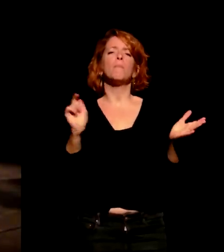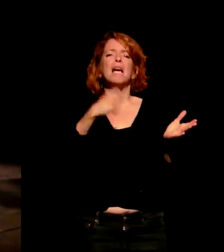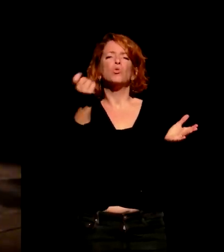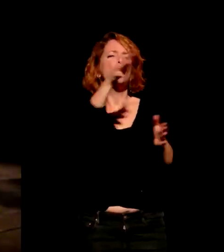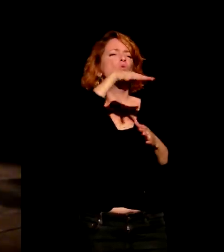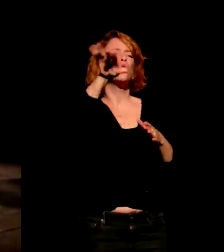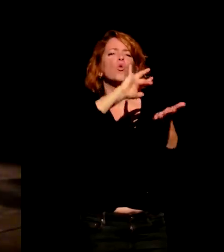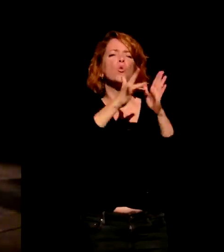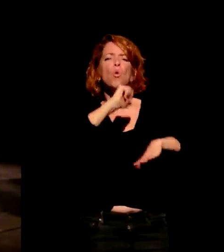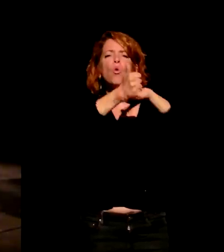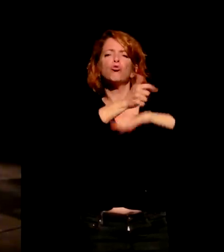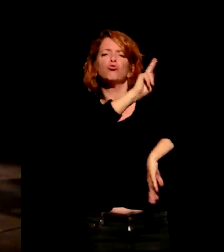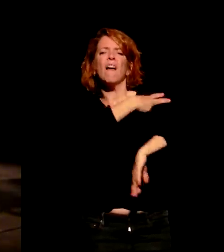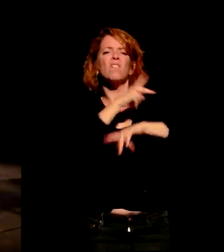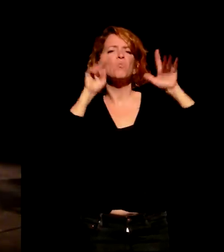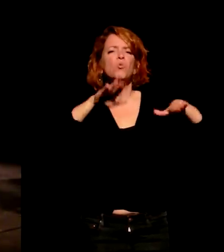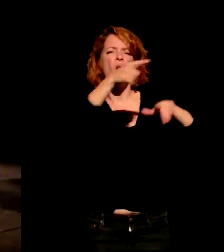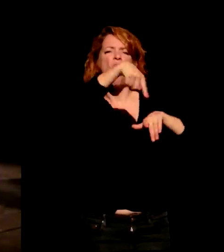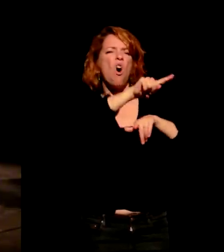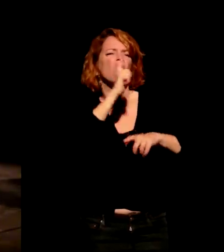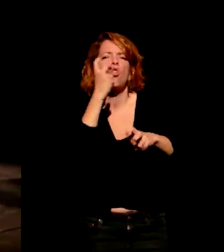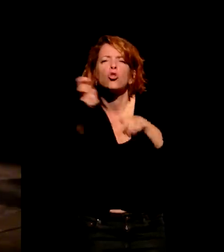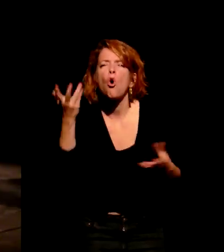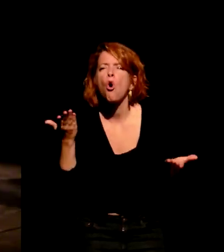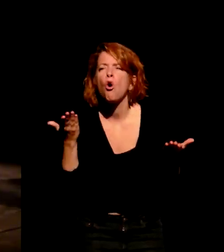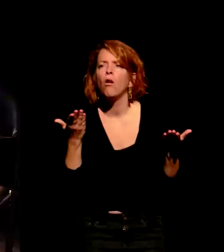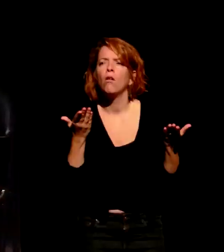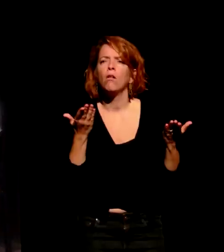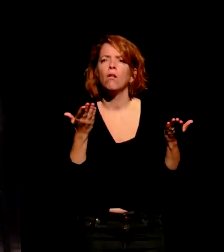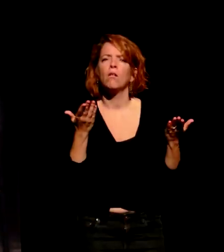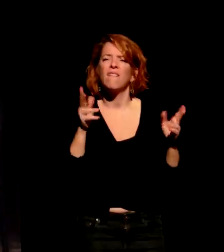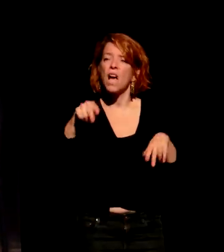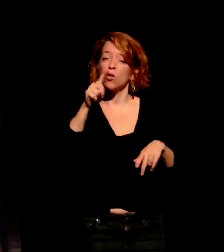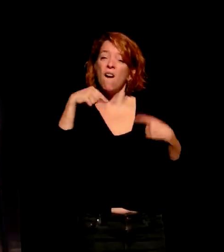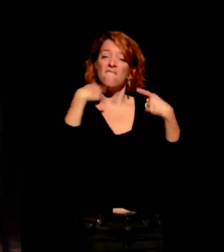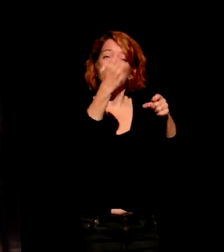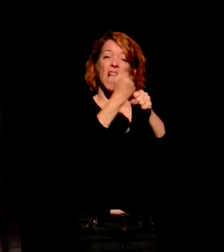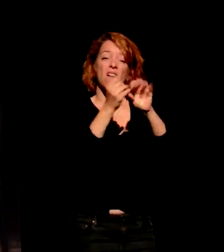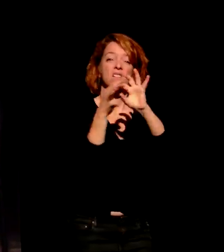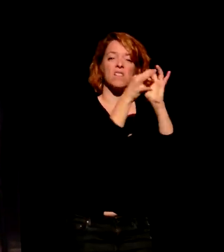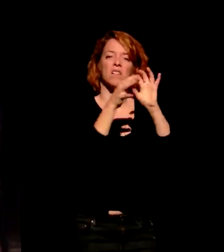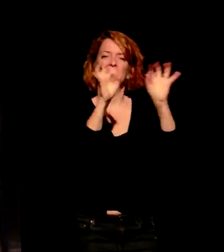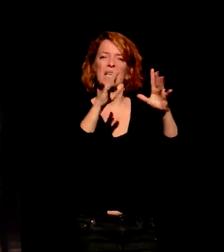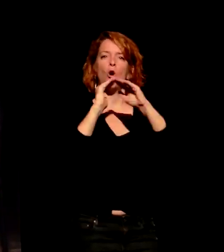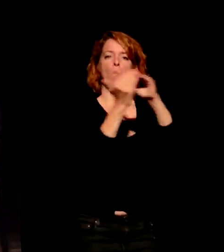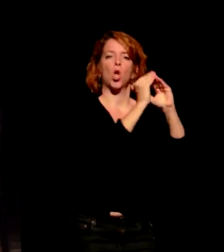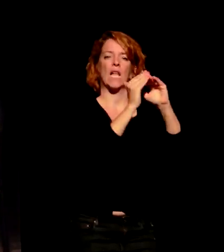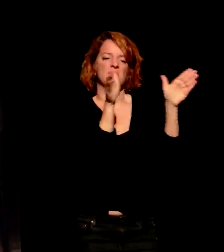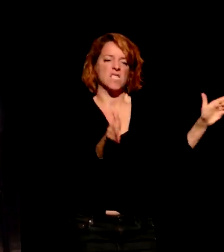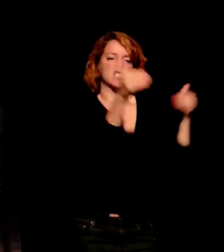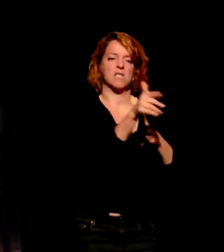Mais bien sûr qu'on les connaît, les imams des quartiers. Mais ils sont dangereux, ces gens-là. Tu te rends compte que tu renforces le communautarisme en travaillant avec eux? Tu renforces le